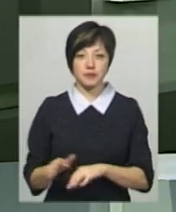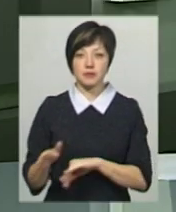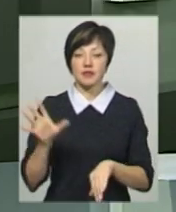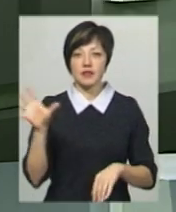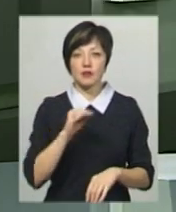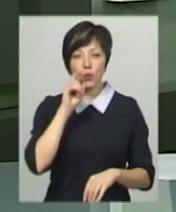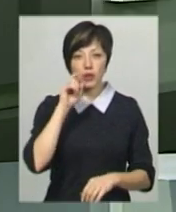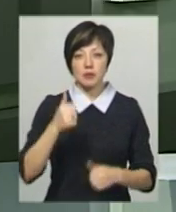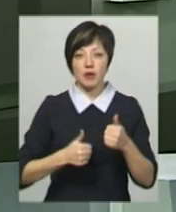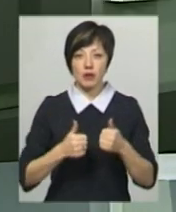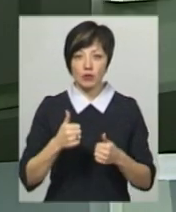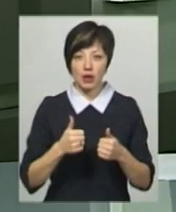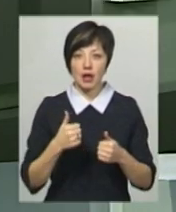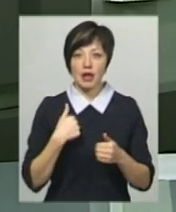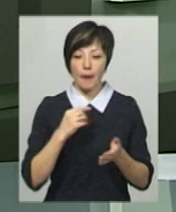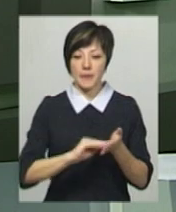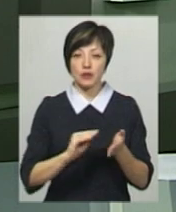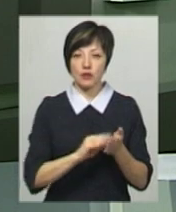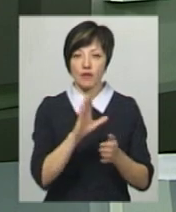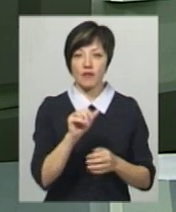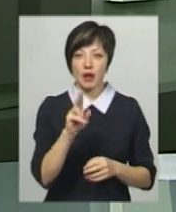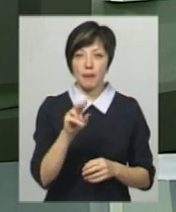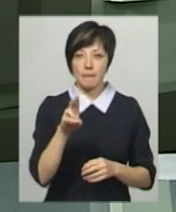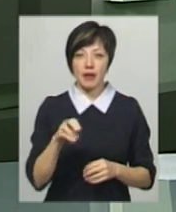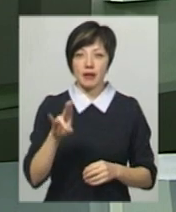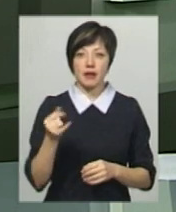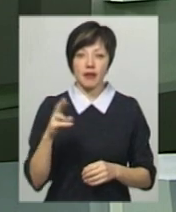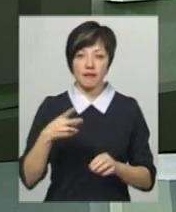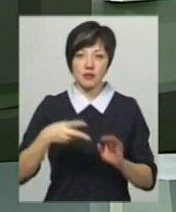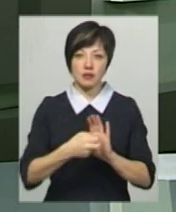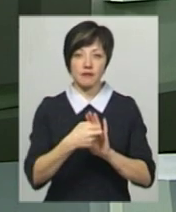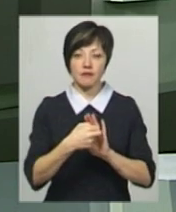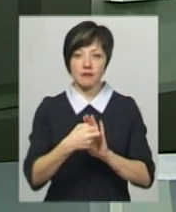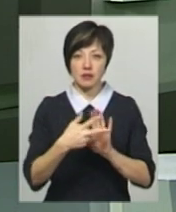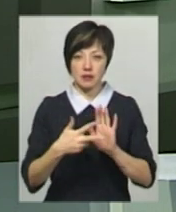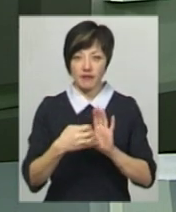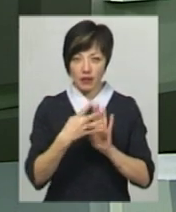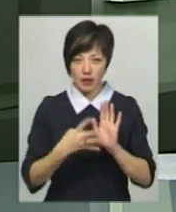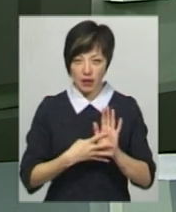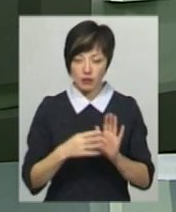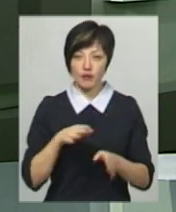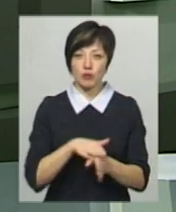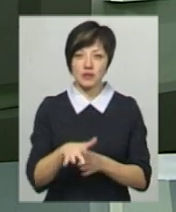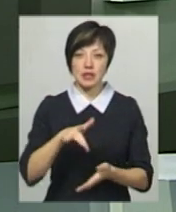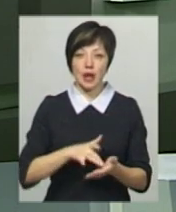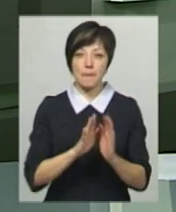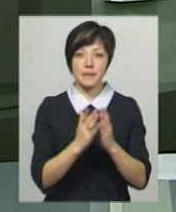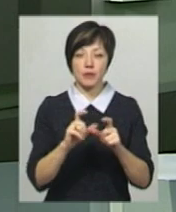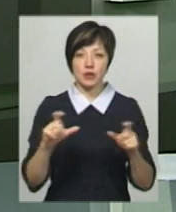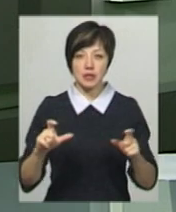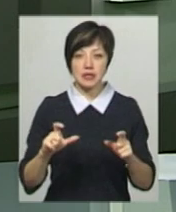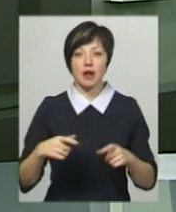Всеукраїнський марафон «Я пишу у Вікіпедію-2019» відбувся сьогодні у Хмельницькій міській центральній бібліотеці. За